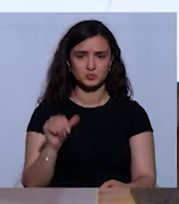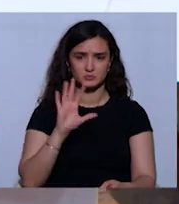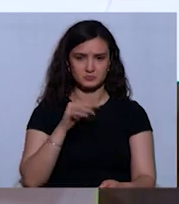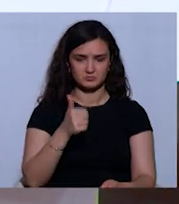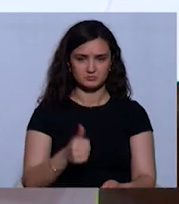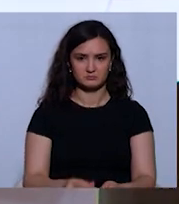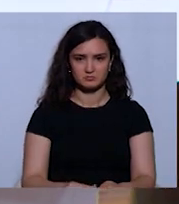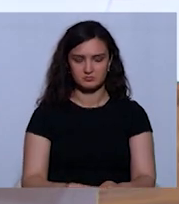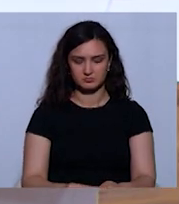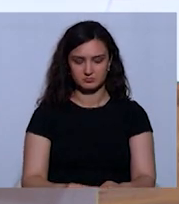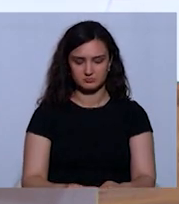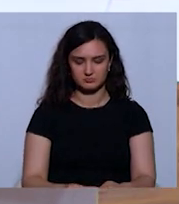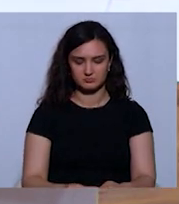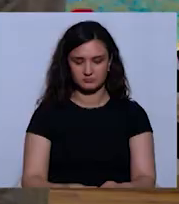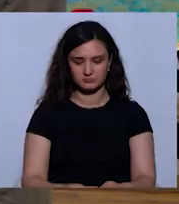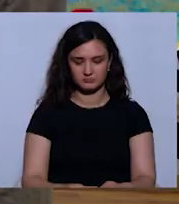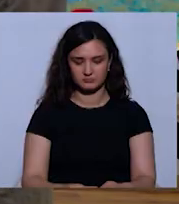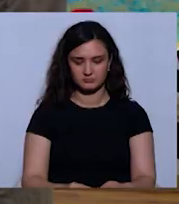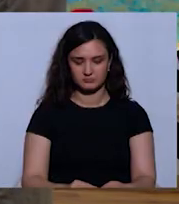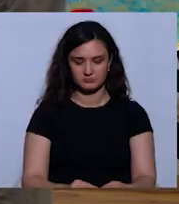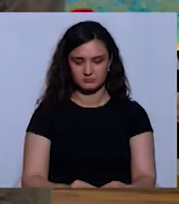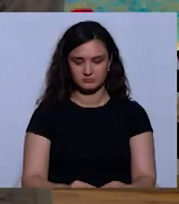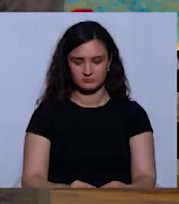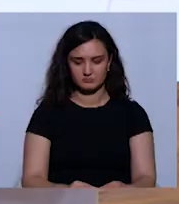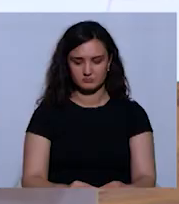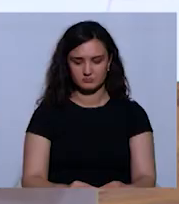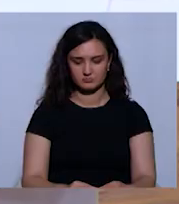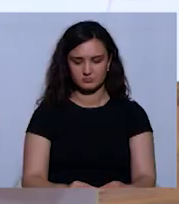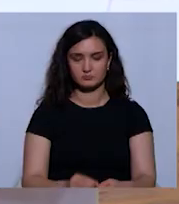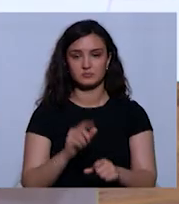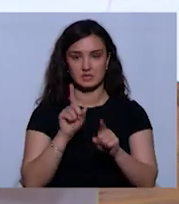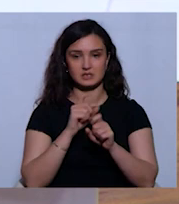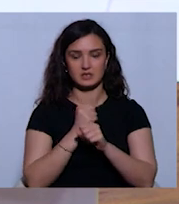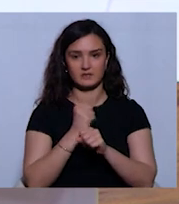მოდი. აჰა, აი ნახეთ, აი ესე გავაკეთე.